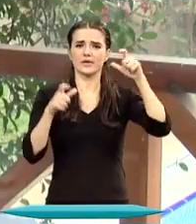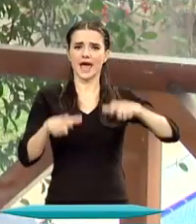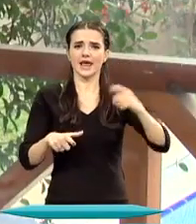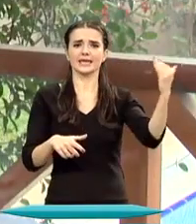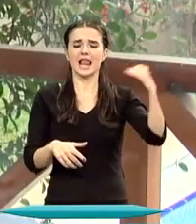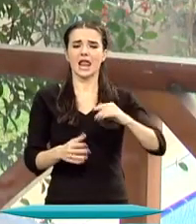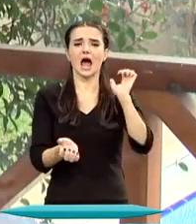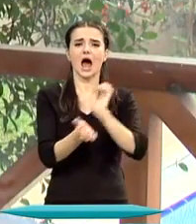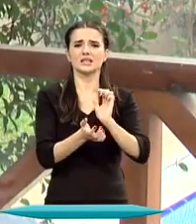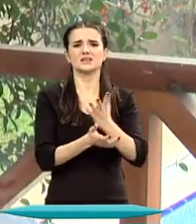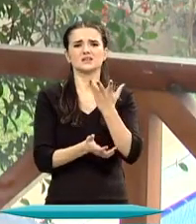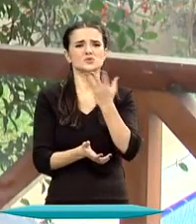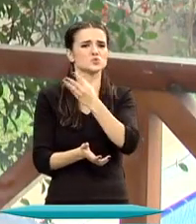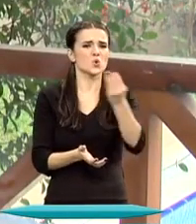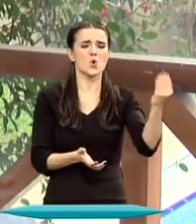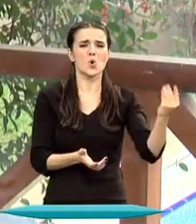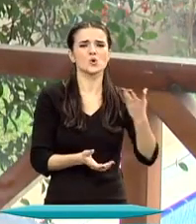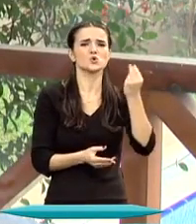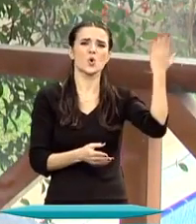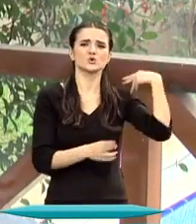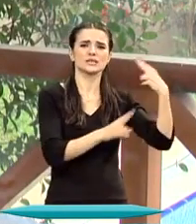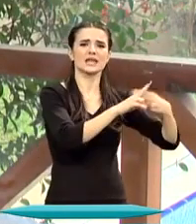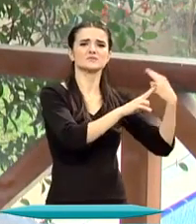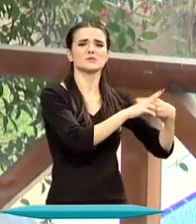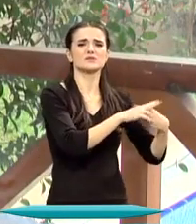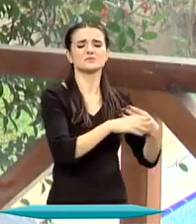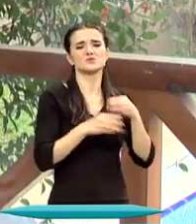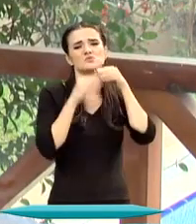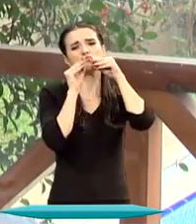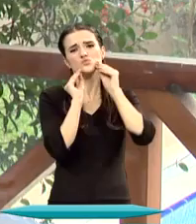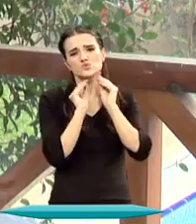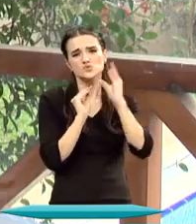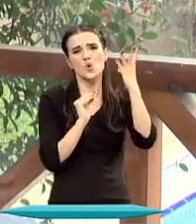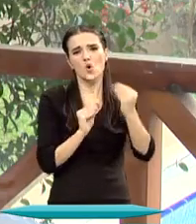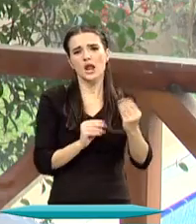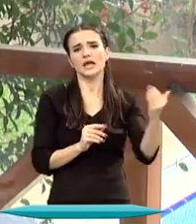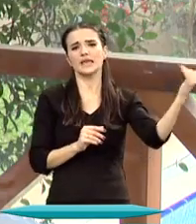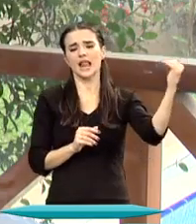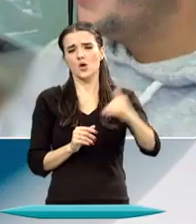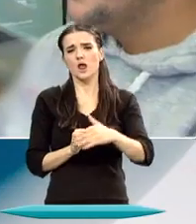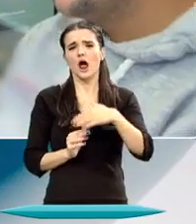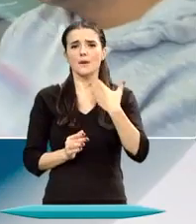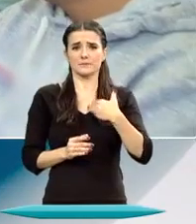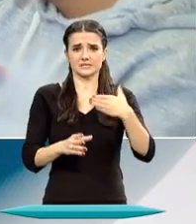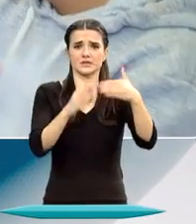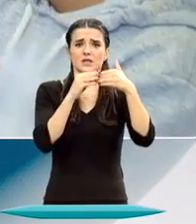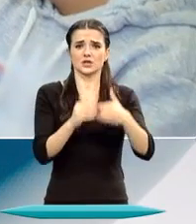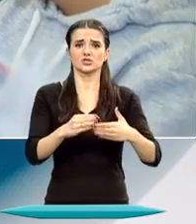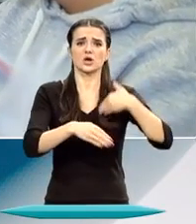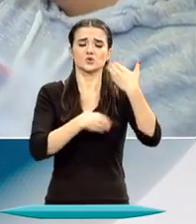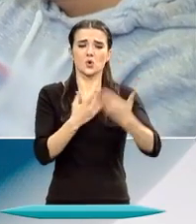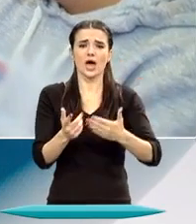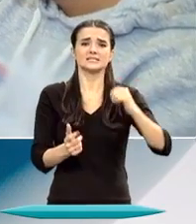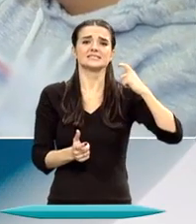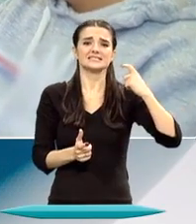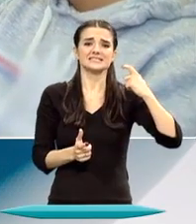Buraya gelen ailelerin birçoğu birçok yeri denemiş daha önce, umutlarını kaybetmiş şekilde geliyorlar. Ancak bizimle tanıştıktan sonra,